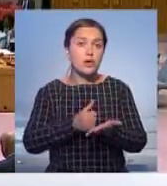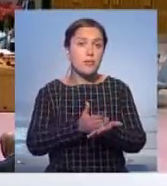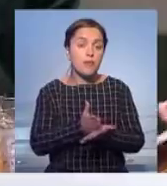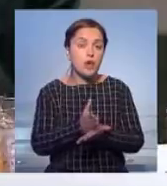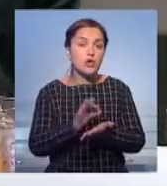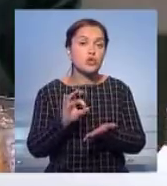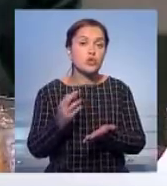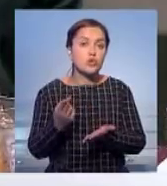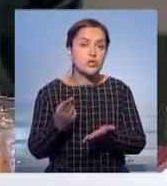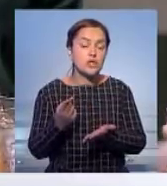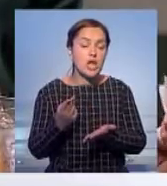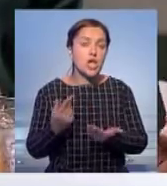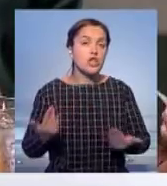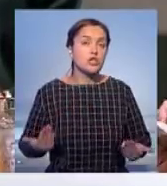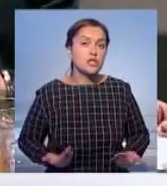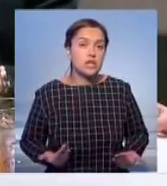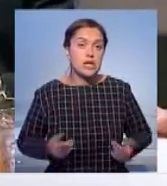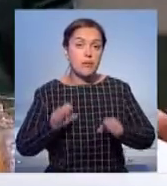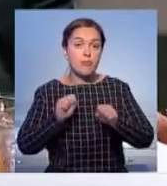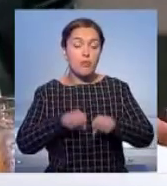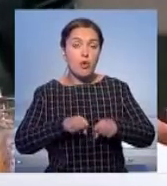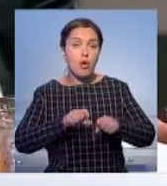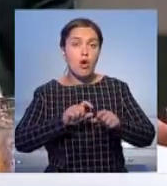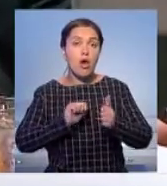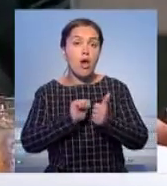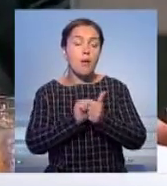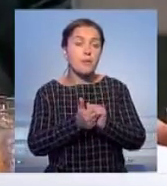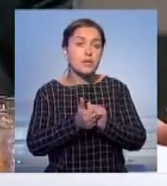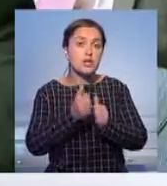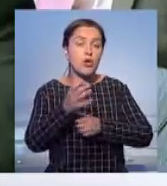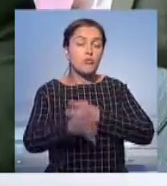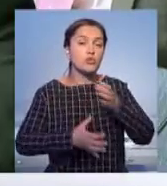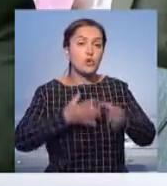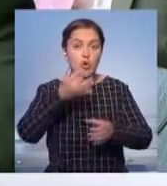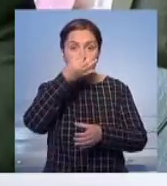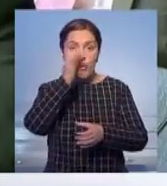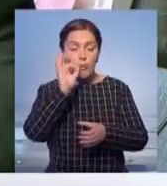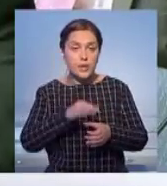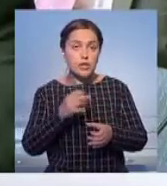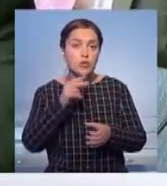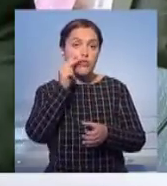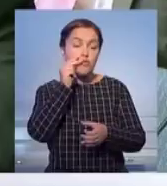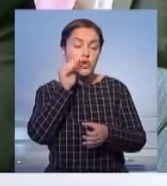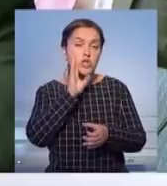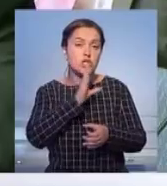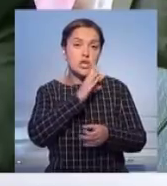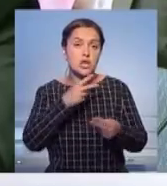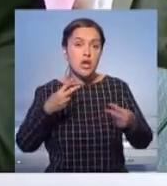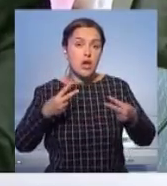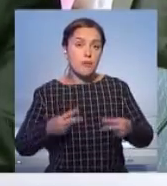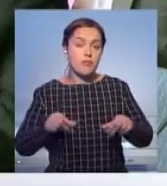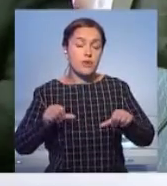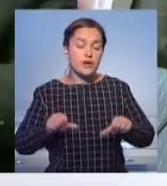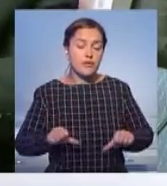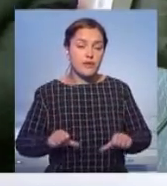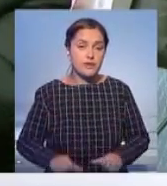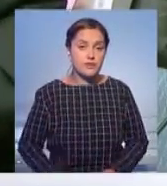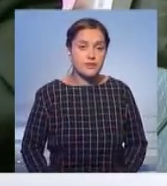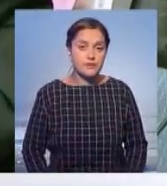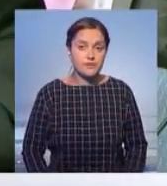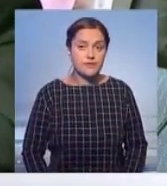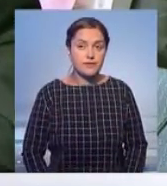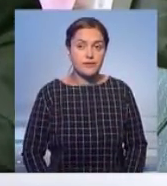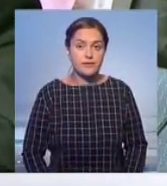и социальной сферах. Это позволит обмениваться международным опытом по достижению гендерного равенства и разработать конкретные рекомендации.